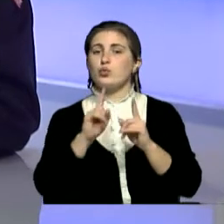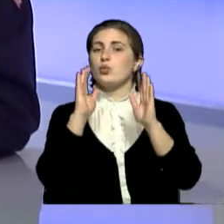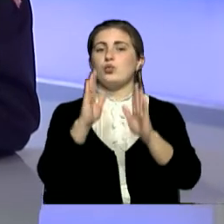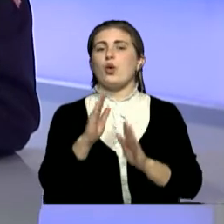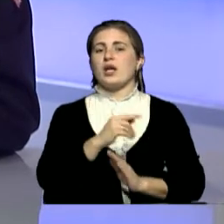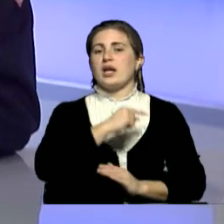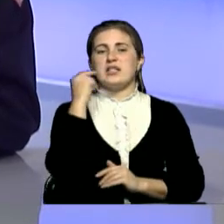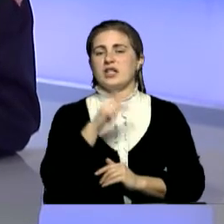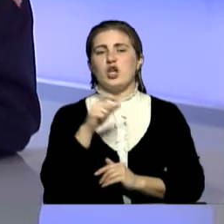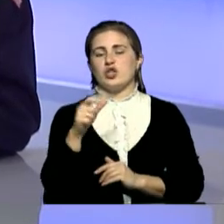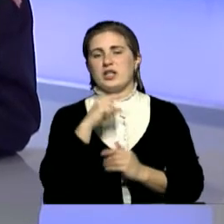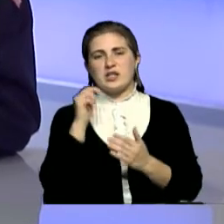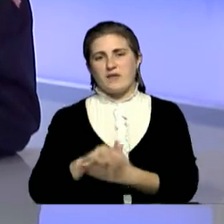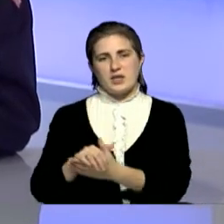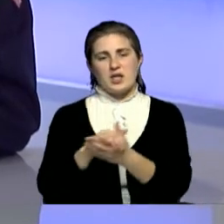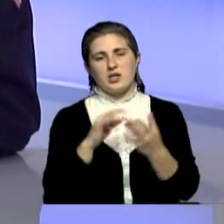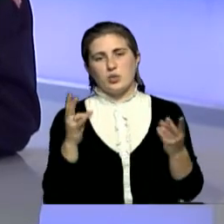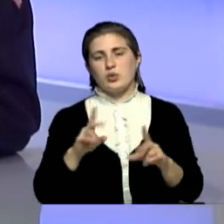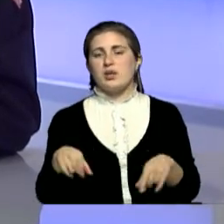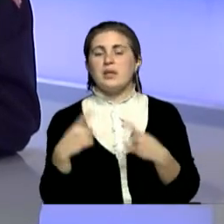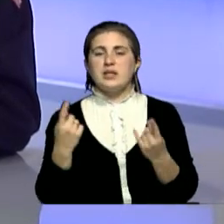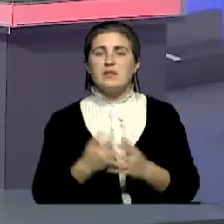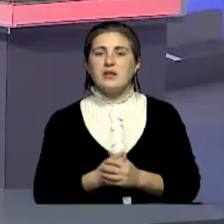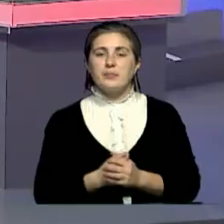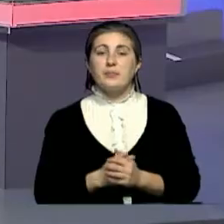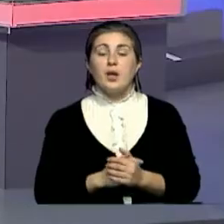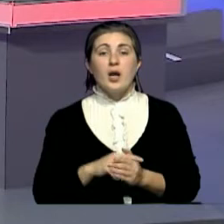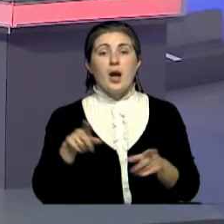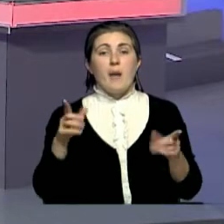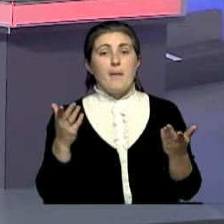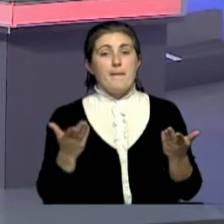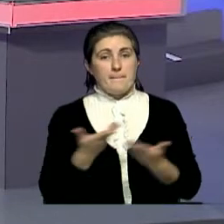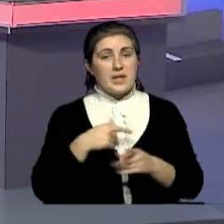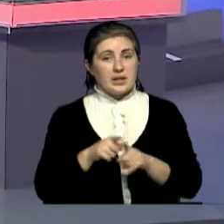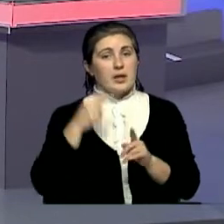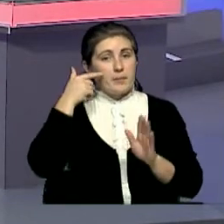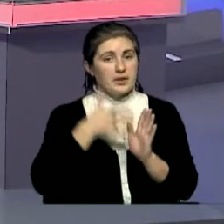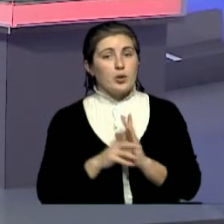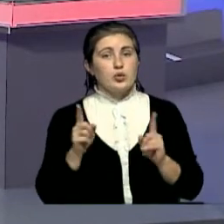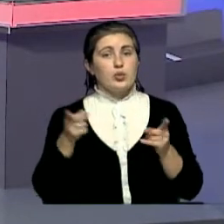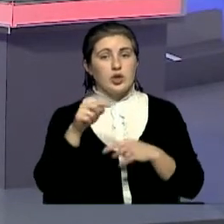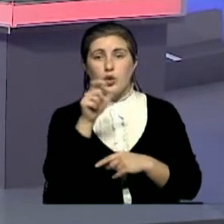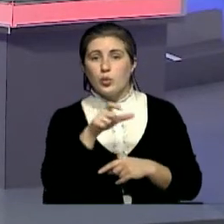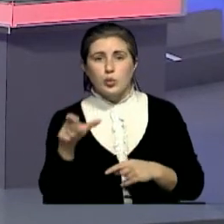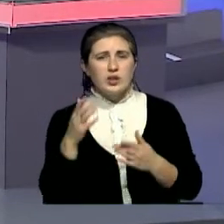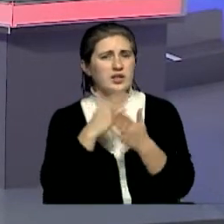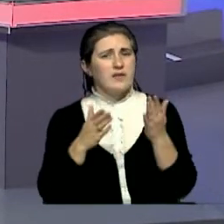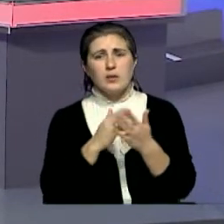российских граждан Российской Федерации нужно реабилитировать. Ну, то есть мы так понимаем, что даже люди совсем